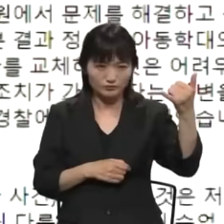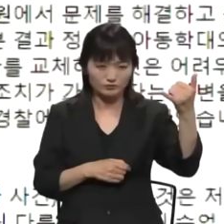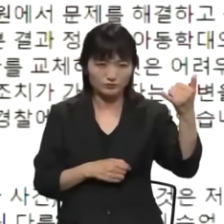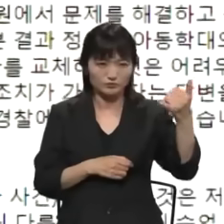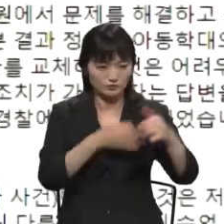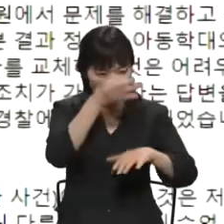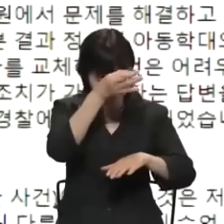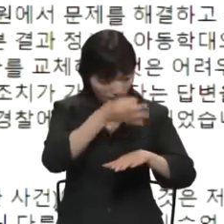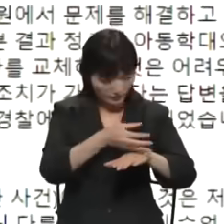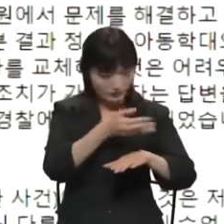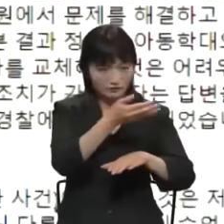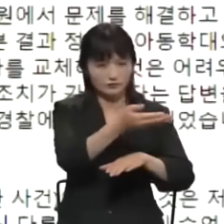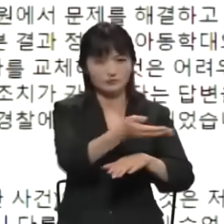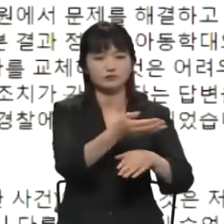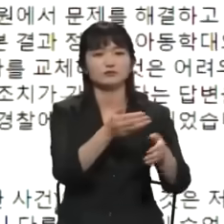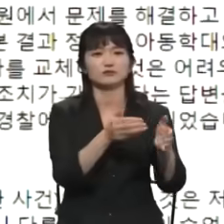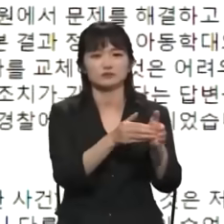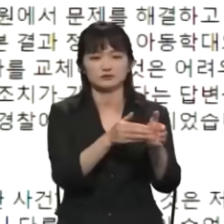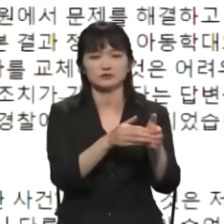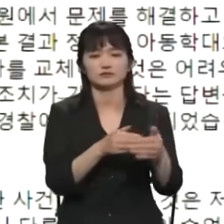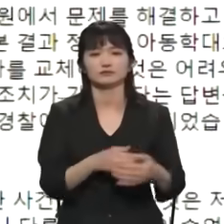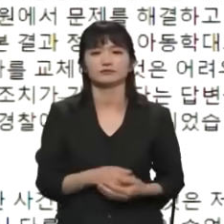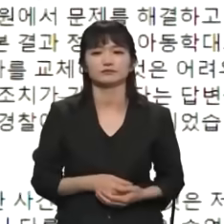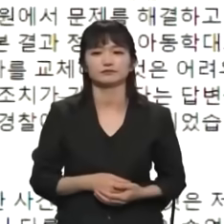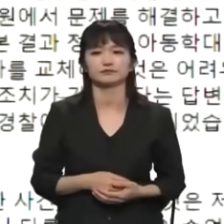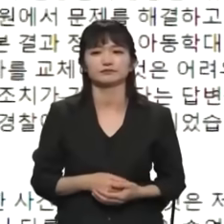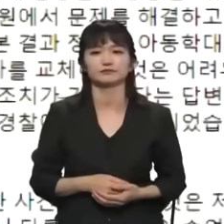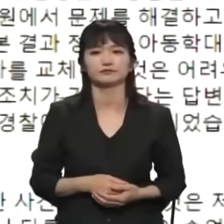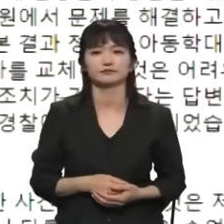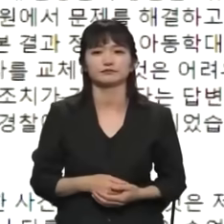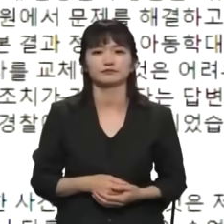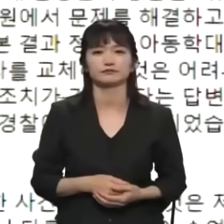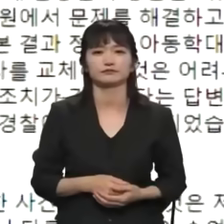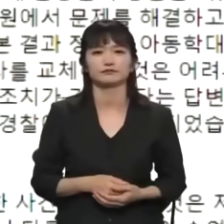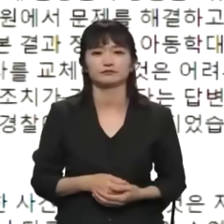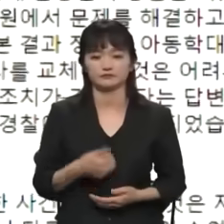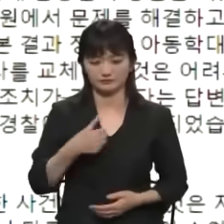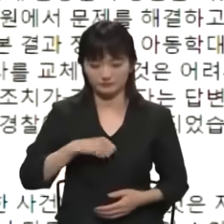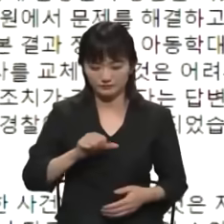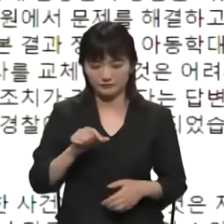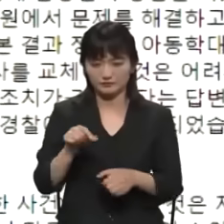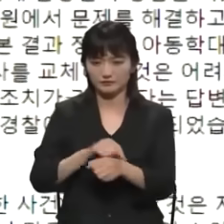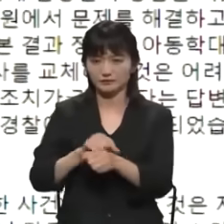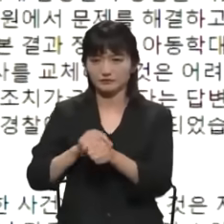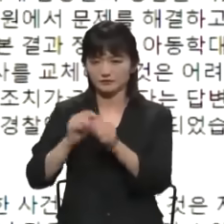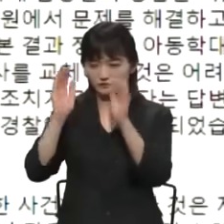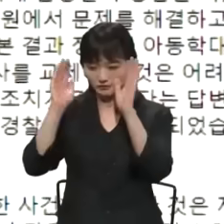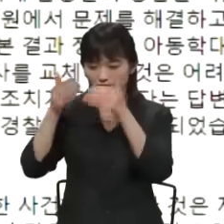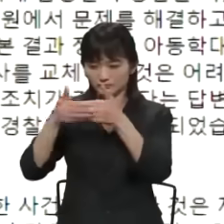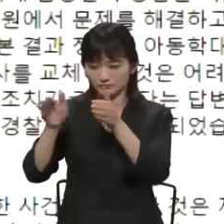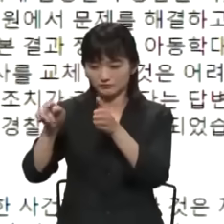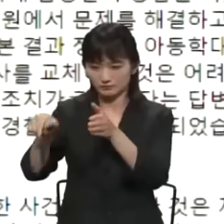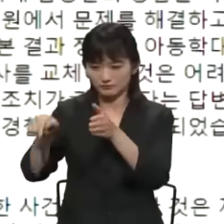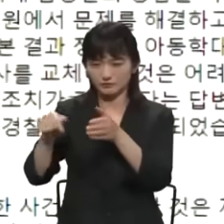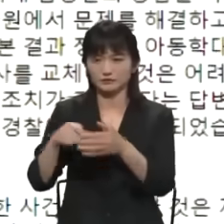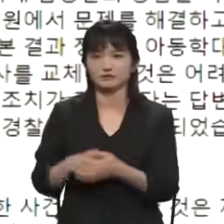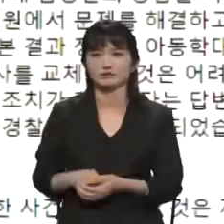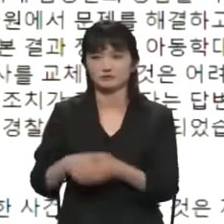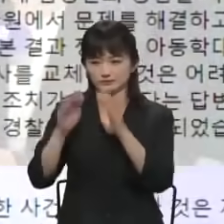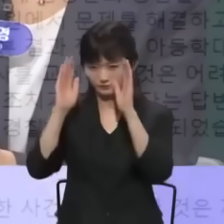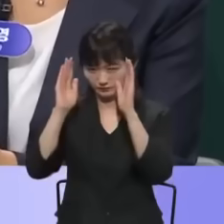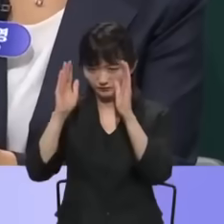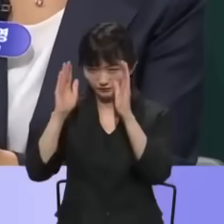정리된 부분이다라고 이야기를 하고 있고요 그리고 난 다음에 아이가 특수반에서 이제 전일반으로 수업을 받던